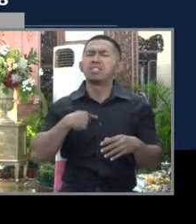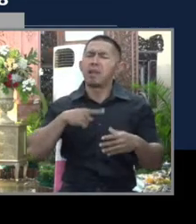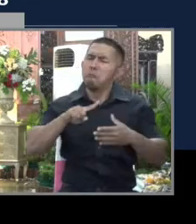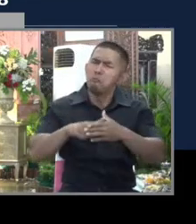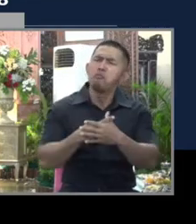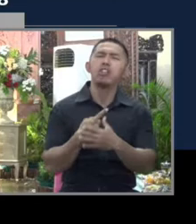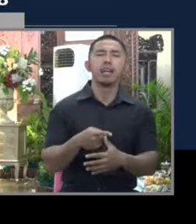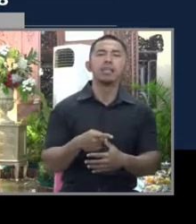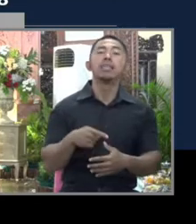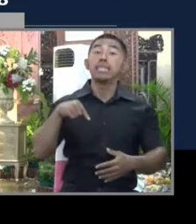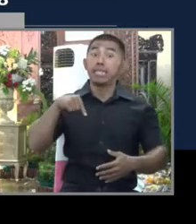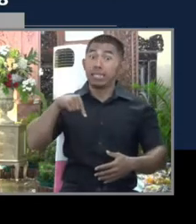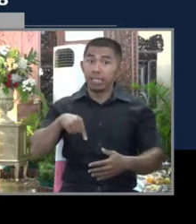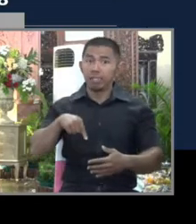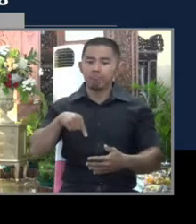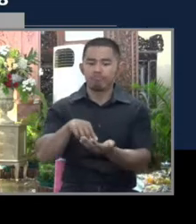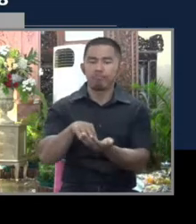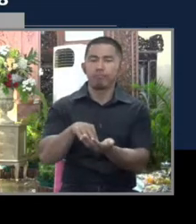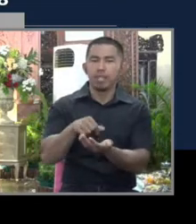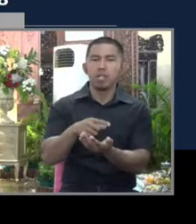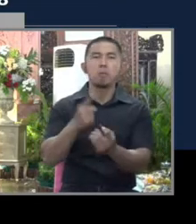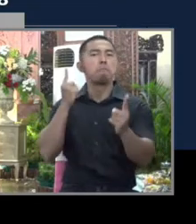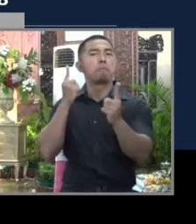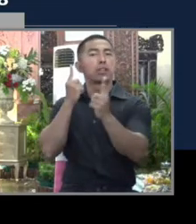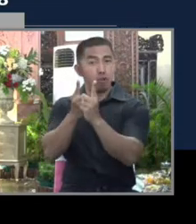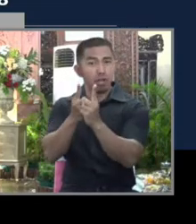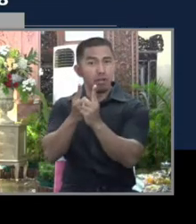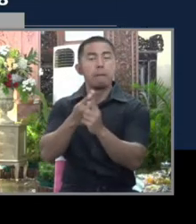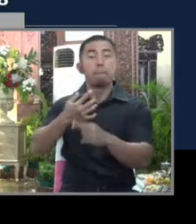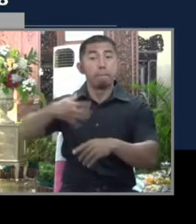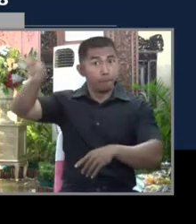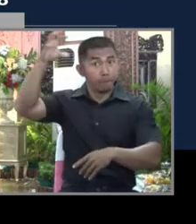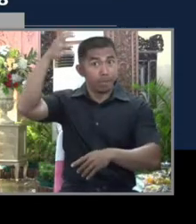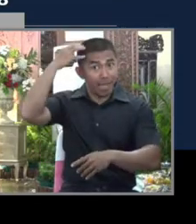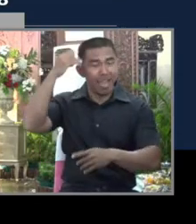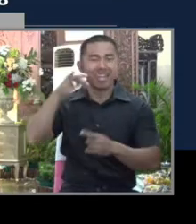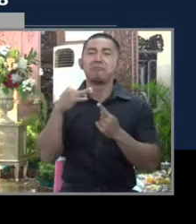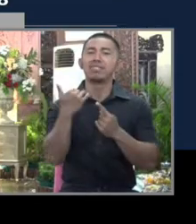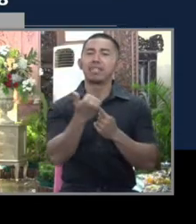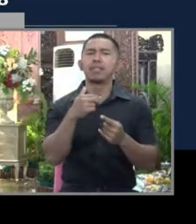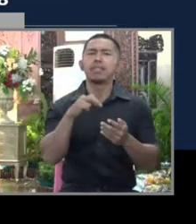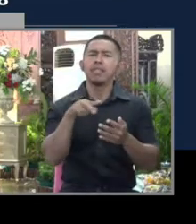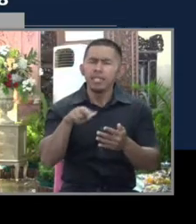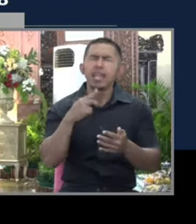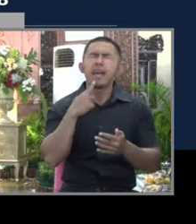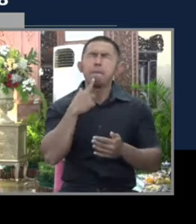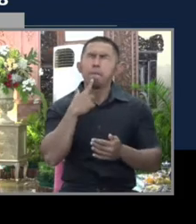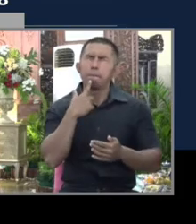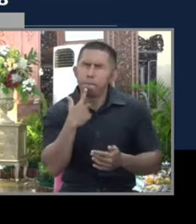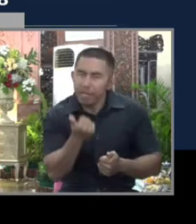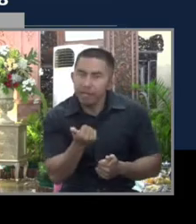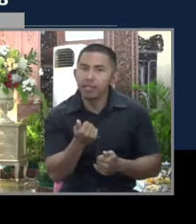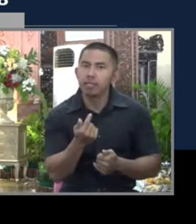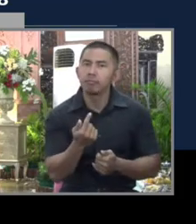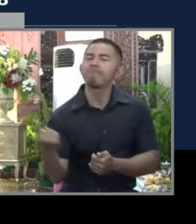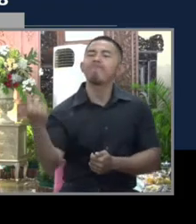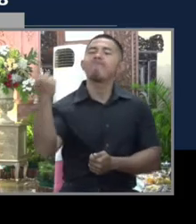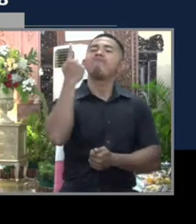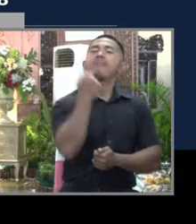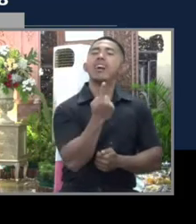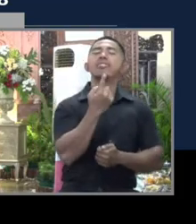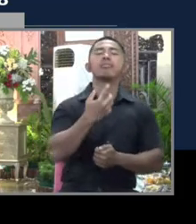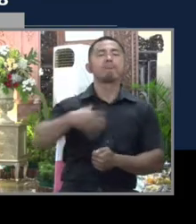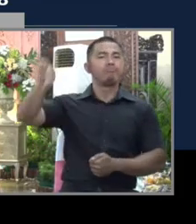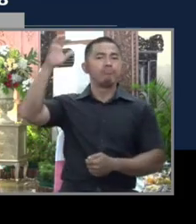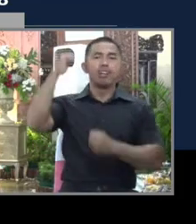Inilah meeting point antara rakyat dengan pemerintah. Inilah arti pentingnya hadirnya negara